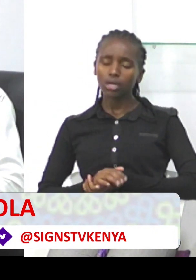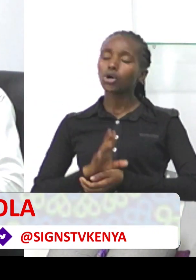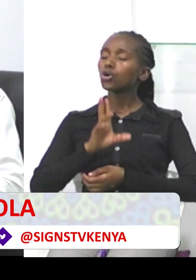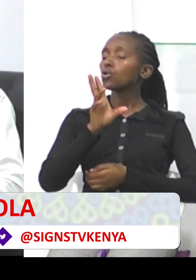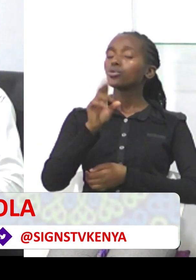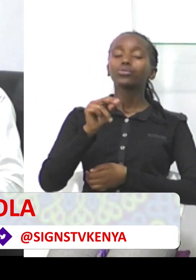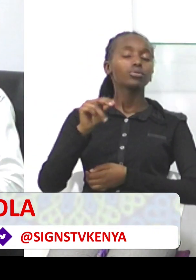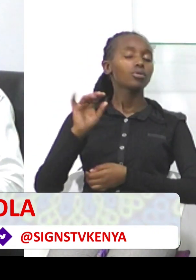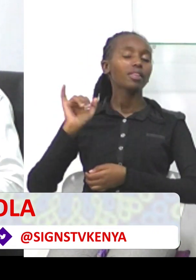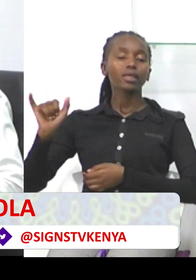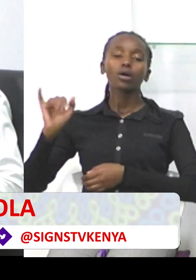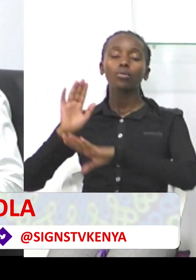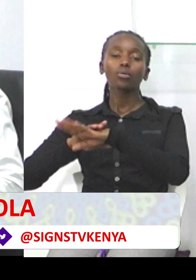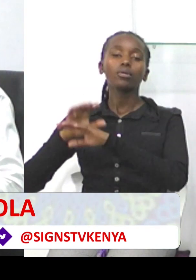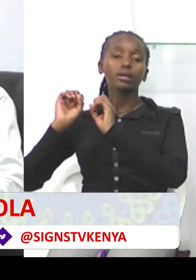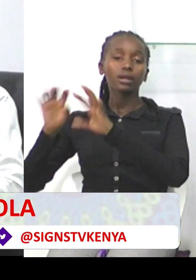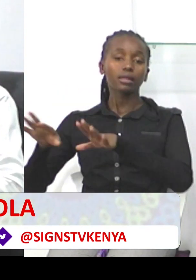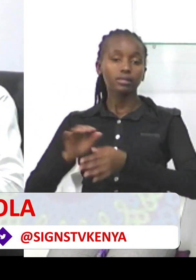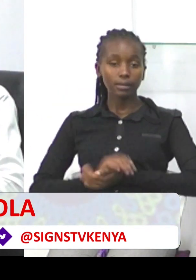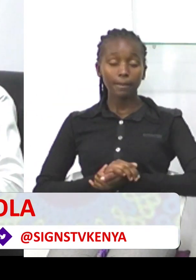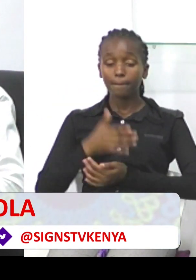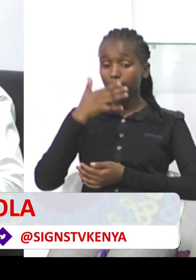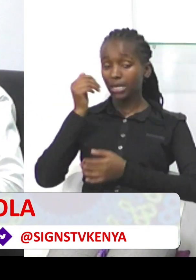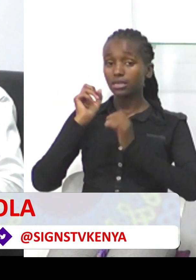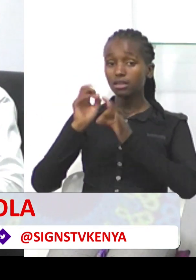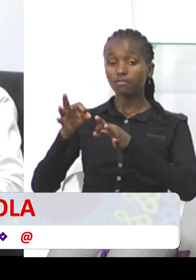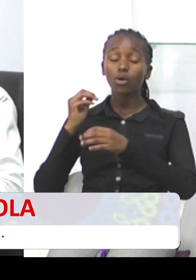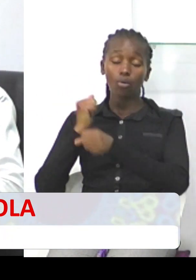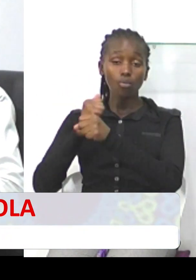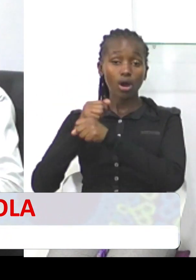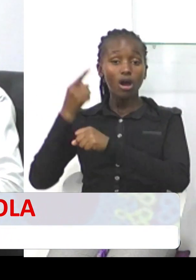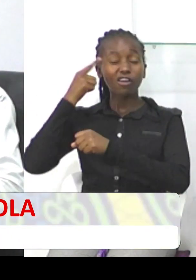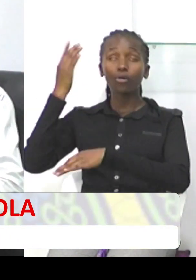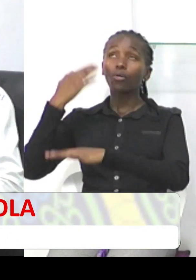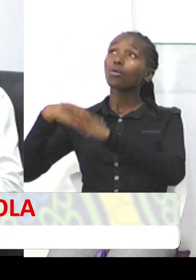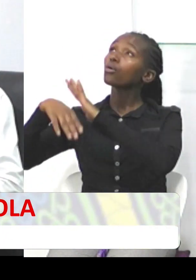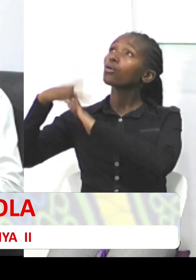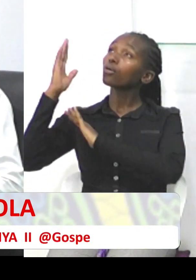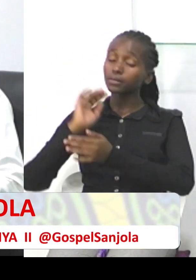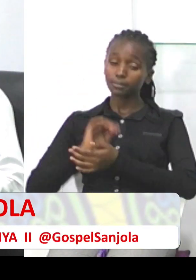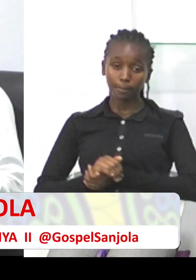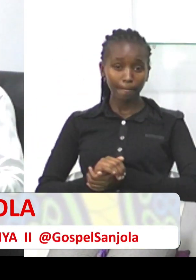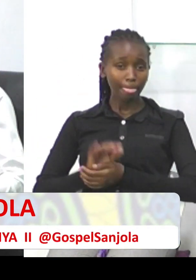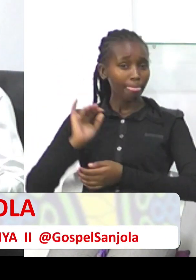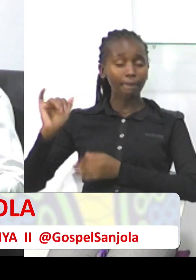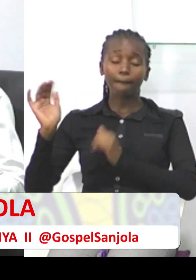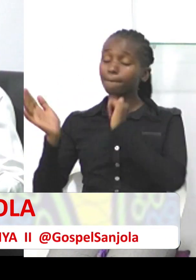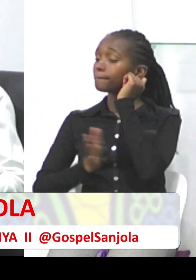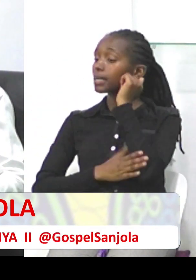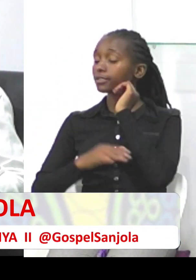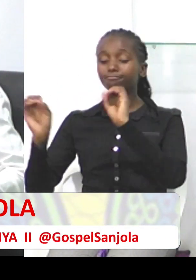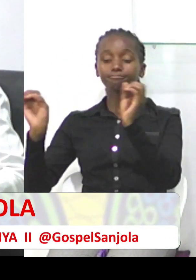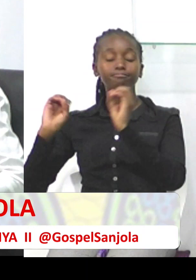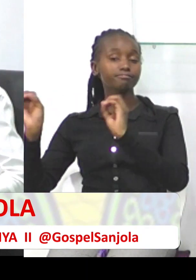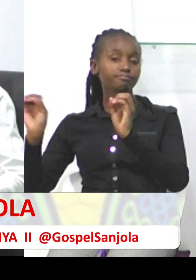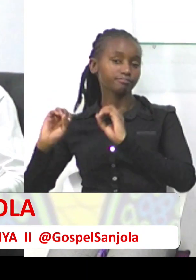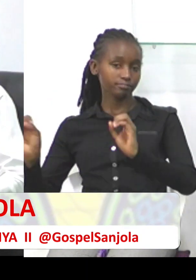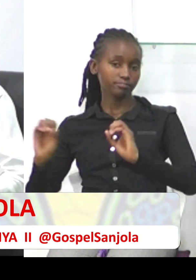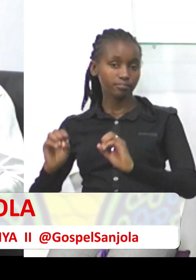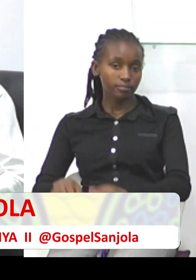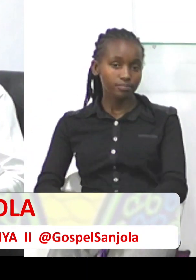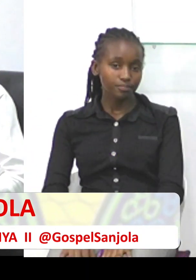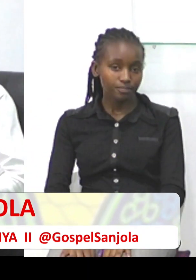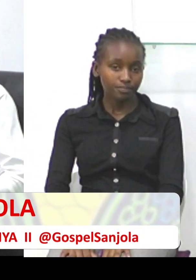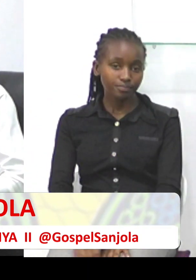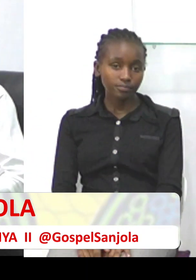Talia. Atia Mungu kazi. Fanyia Mungu kazi. It is not bad. No, the Bible says